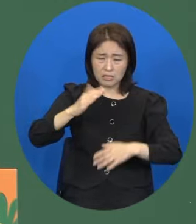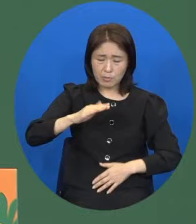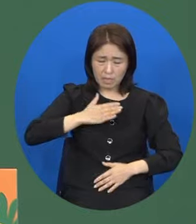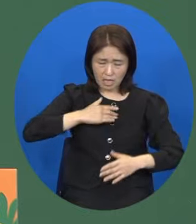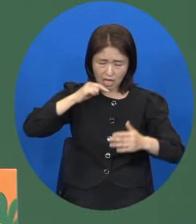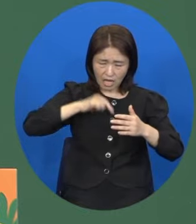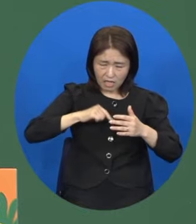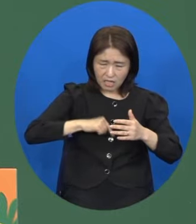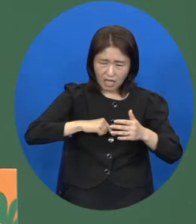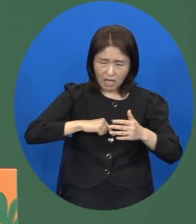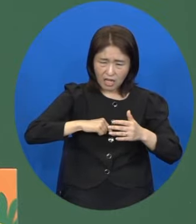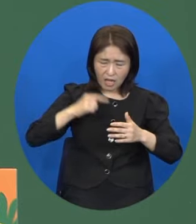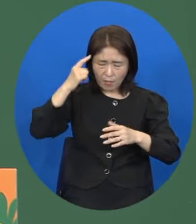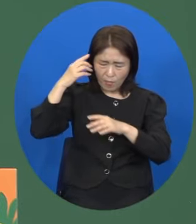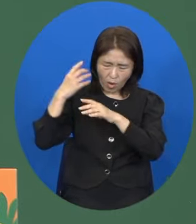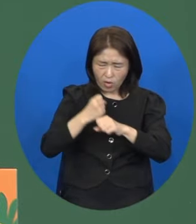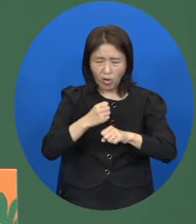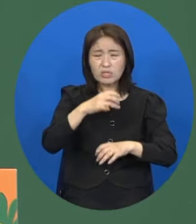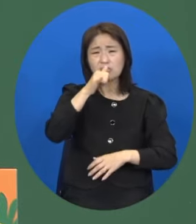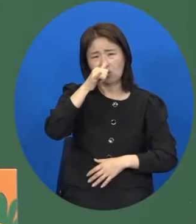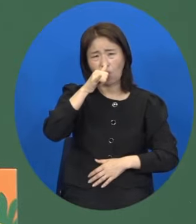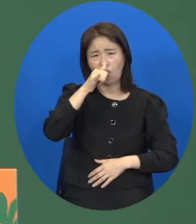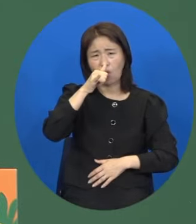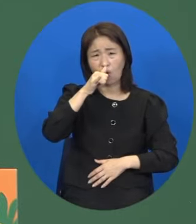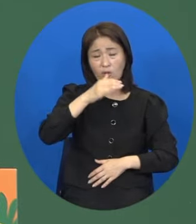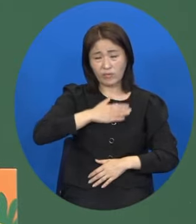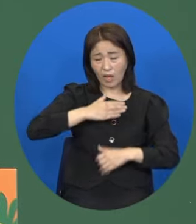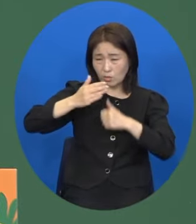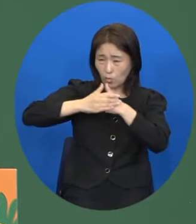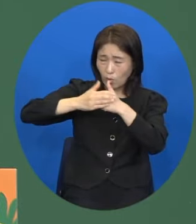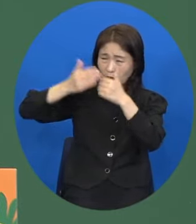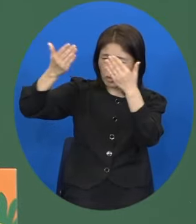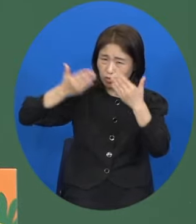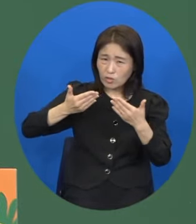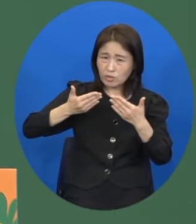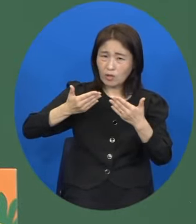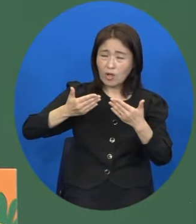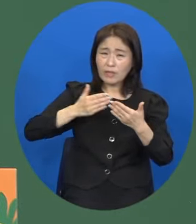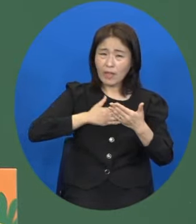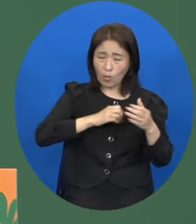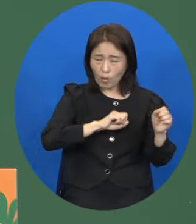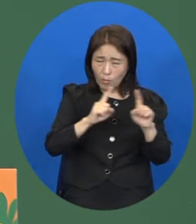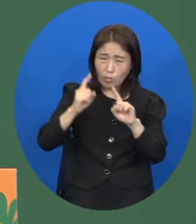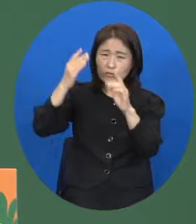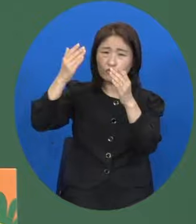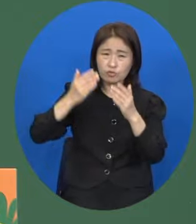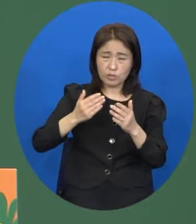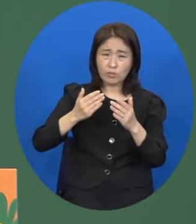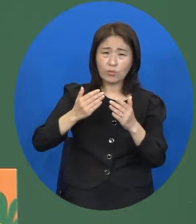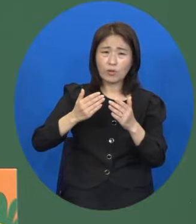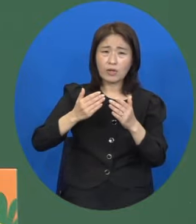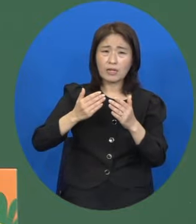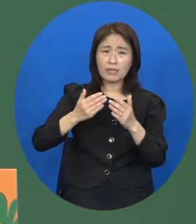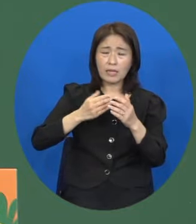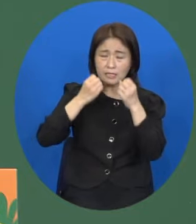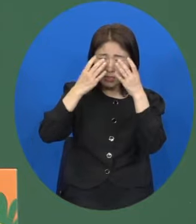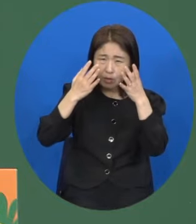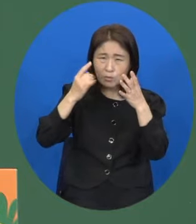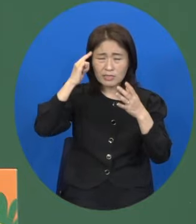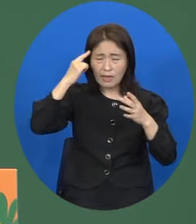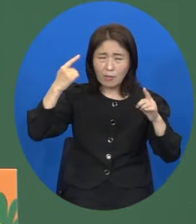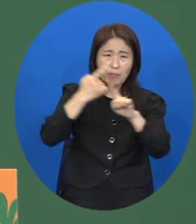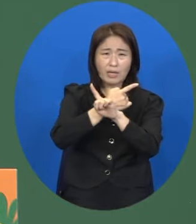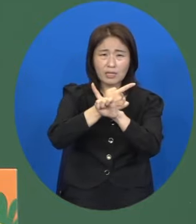주님 도와주셔서 나의 편견을 회복시켜 주시고 새롭게 하여 주셔서 장애인과